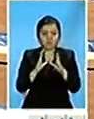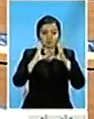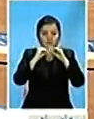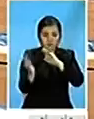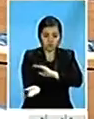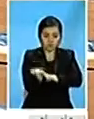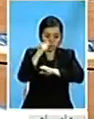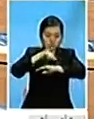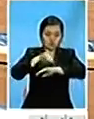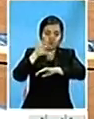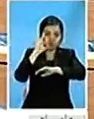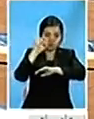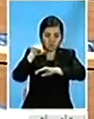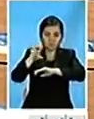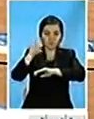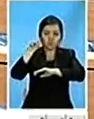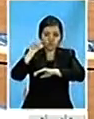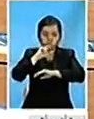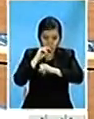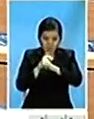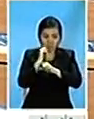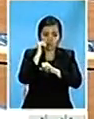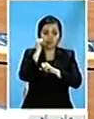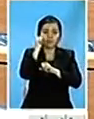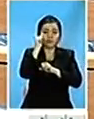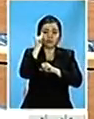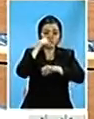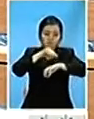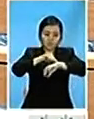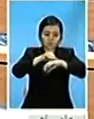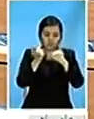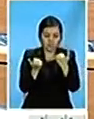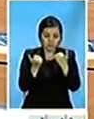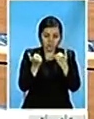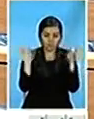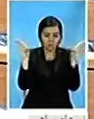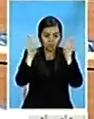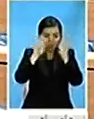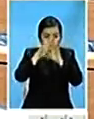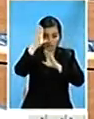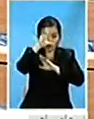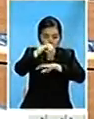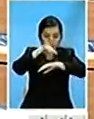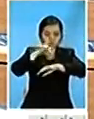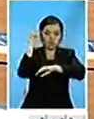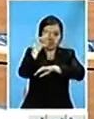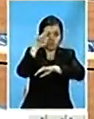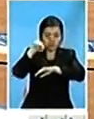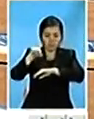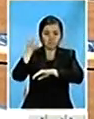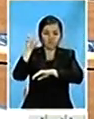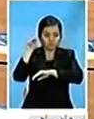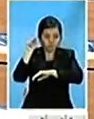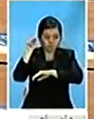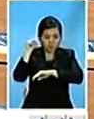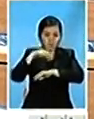า 9:30 น.ถ้าเป็นไปได้เราสิ้นสุดในวันนี้ประมาณ 24:30 น.เราก็จะได้เว